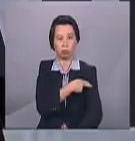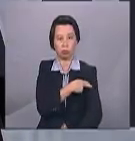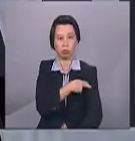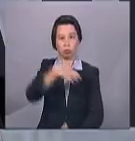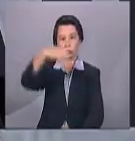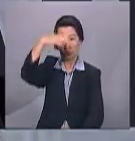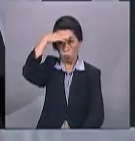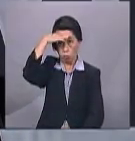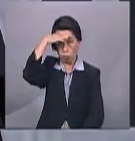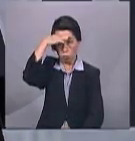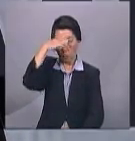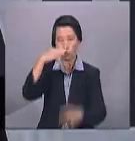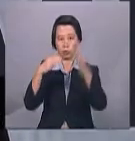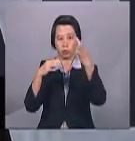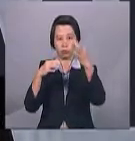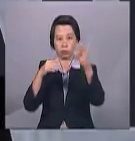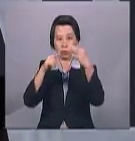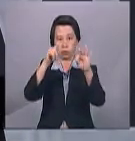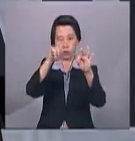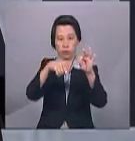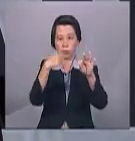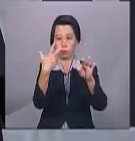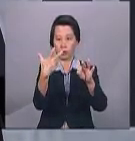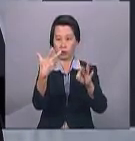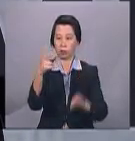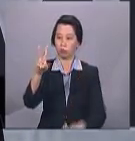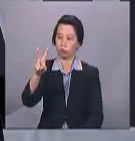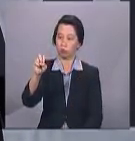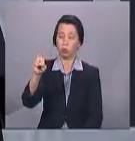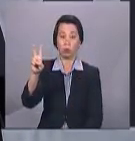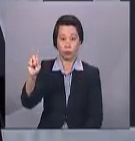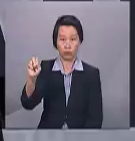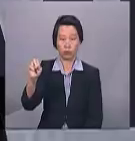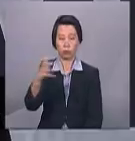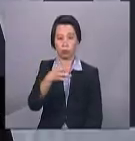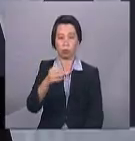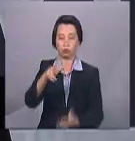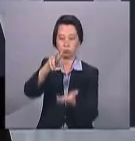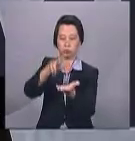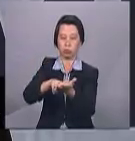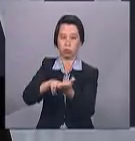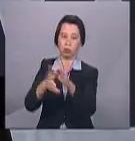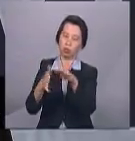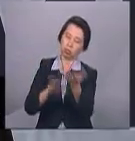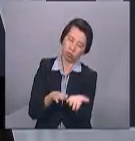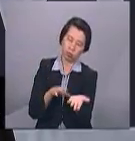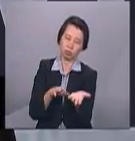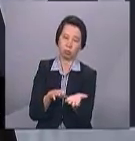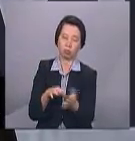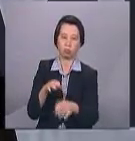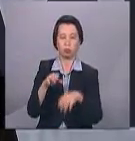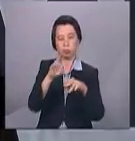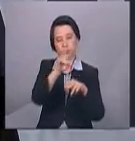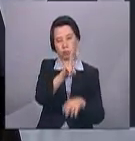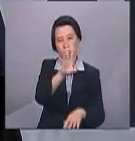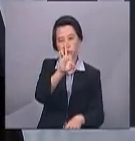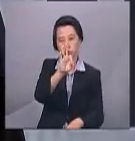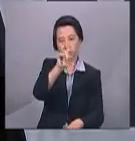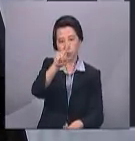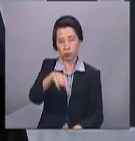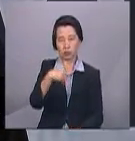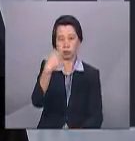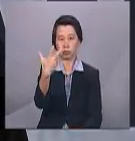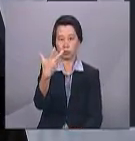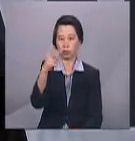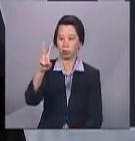Johor pada 19 Mac 2020 dan disahkan meninggal dunia pada 29 Mac